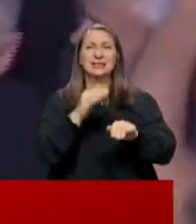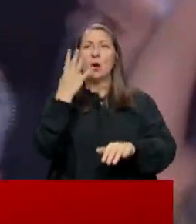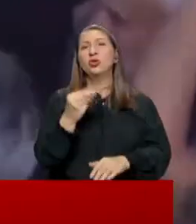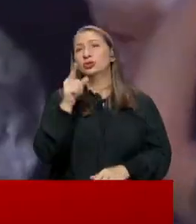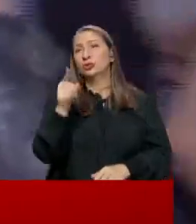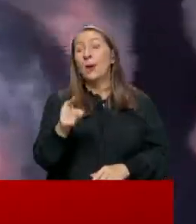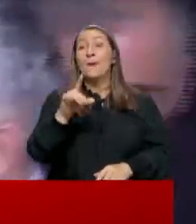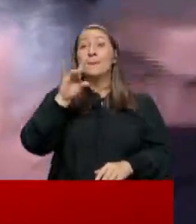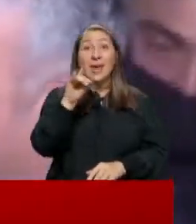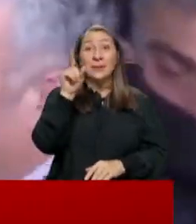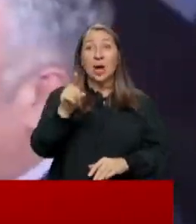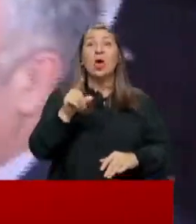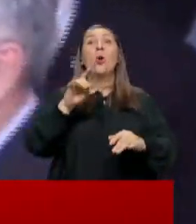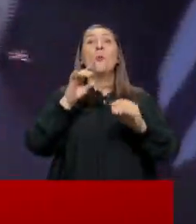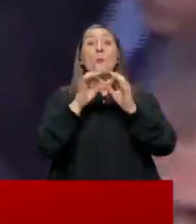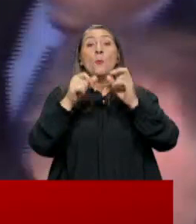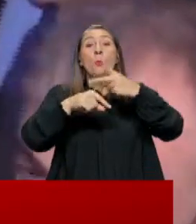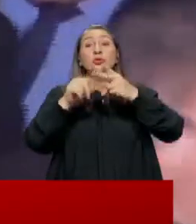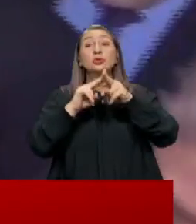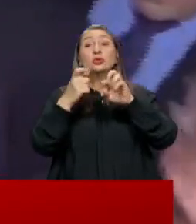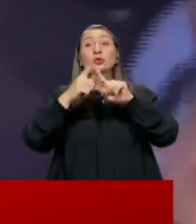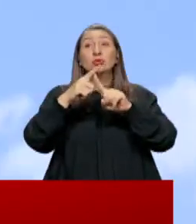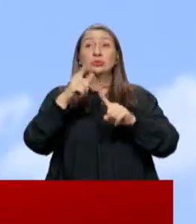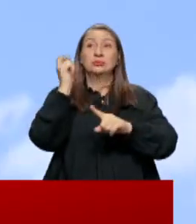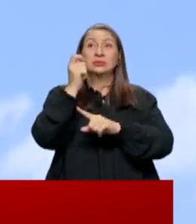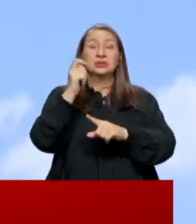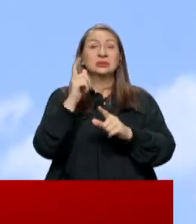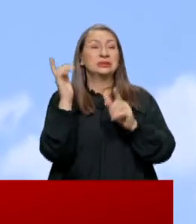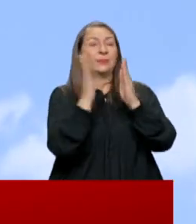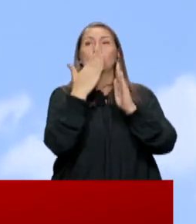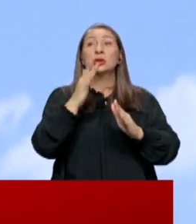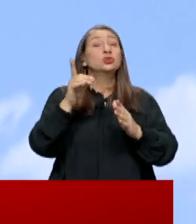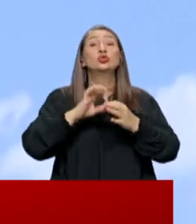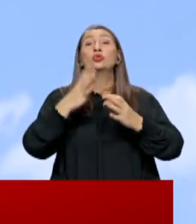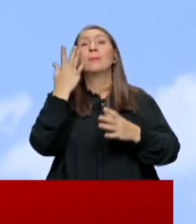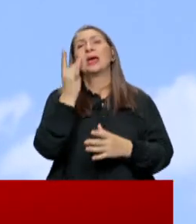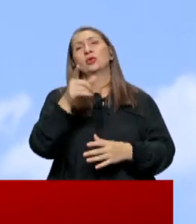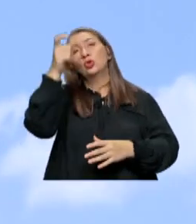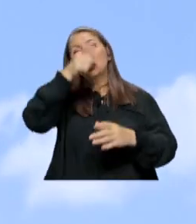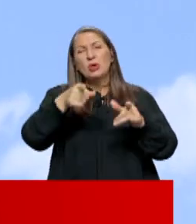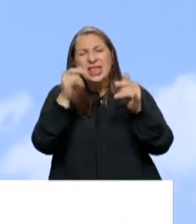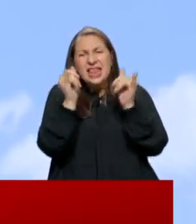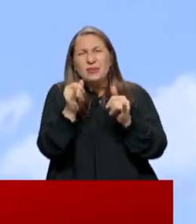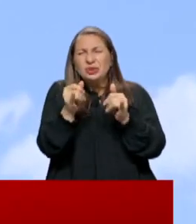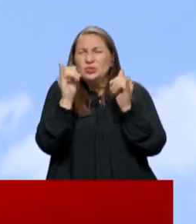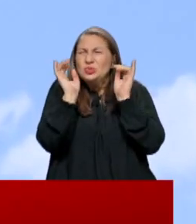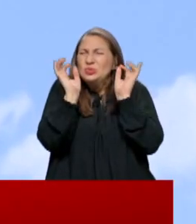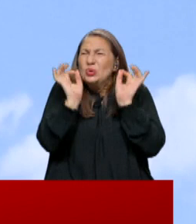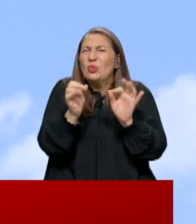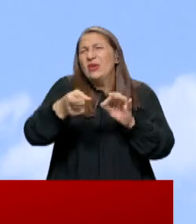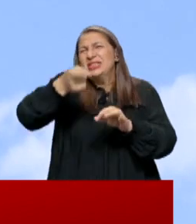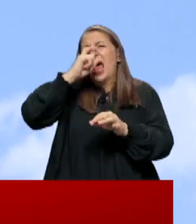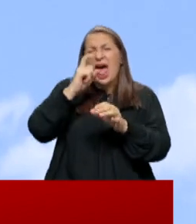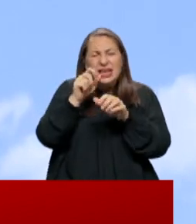oldu. MHP'den Bozkurt Kemal sloganlarına tepki gelmedi. Çare bellidir. Türkiye'nin artık bu kirlenmiş, yozlaşmış saray